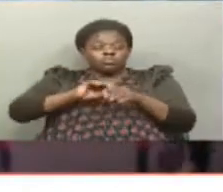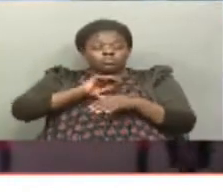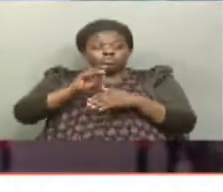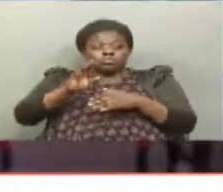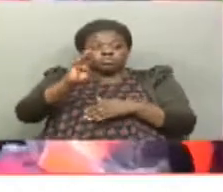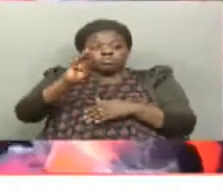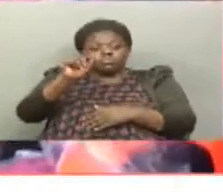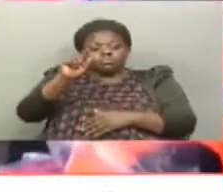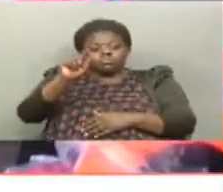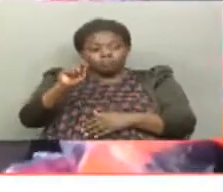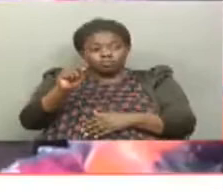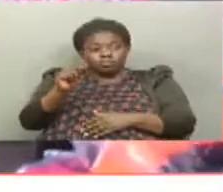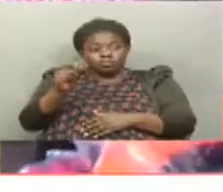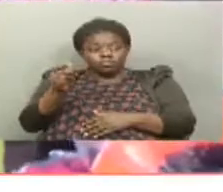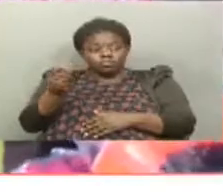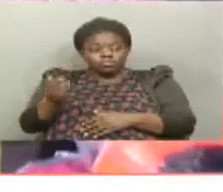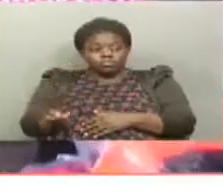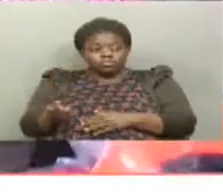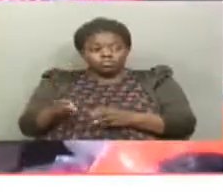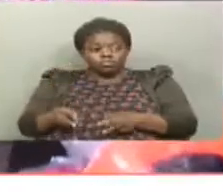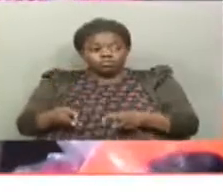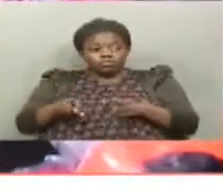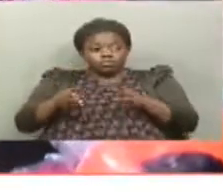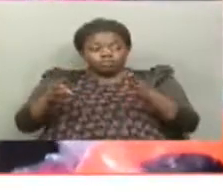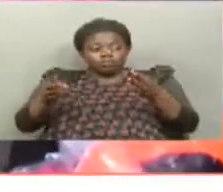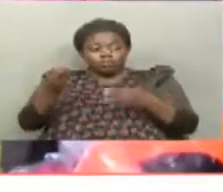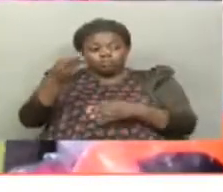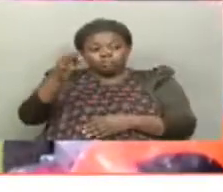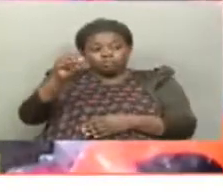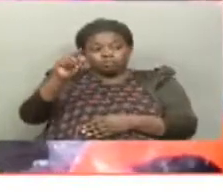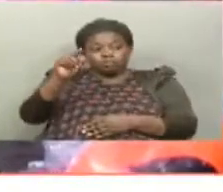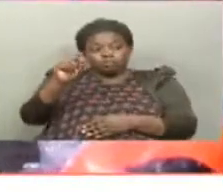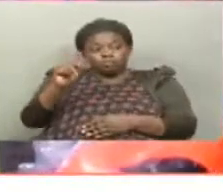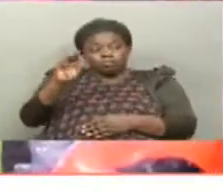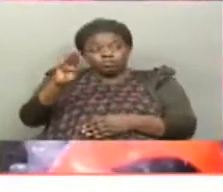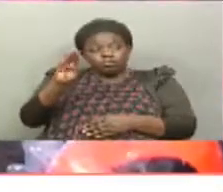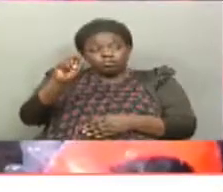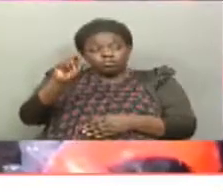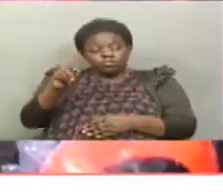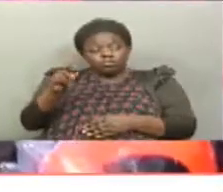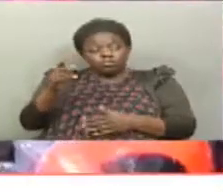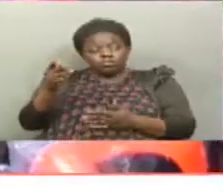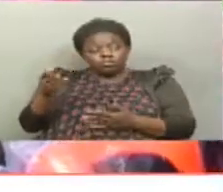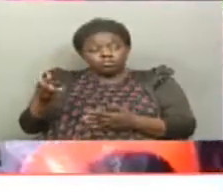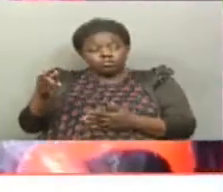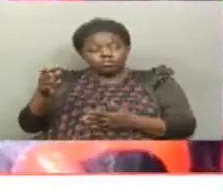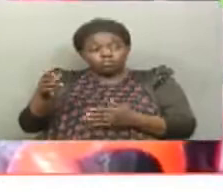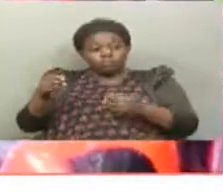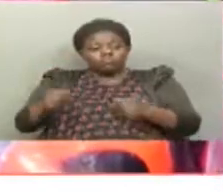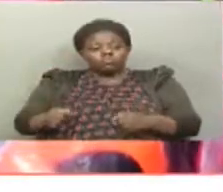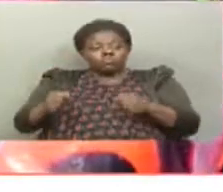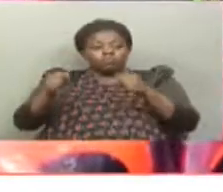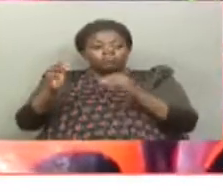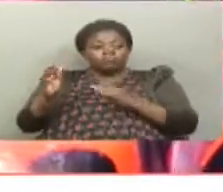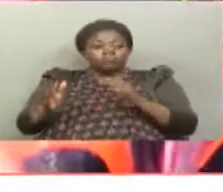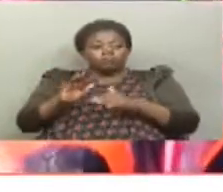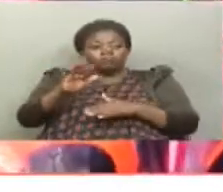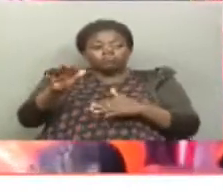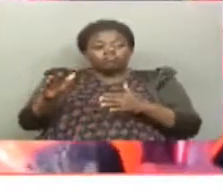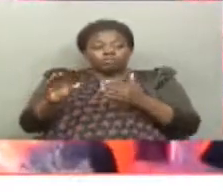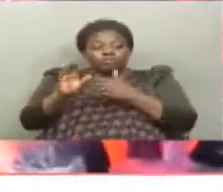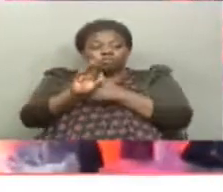aba betting ne Fortbet. Ono yo omuka wefwe wa company ya Fortbet yo kudiza kuba customer bayo ngechikopo bakitegeka mu bitundu